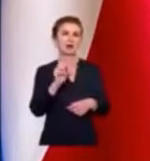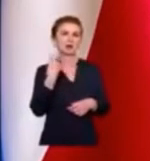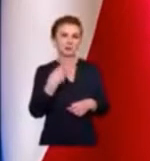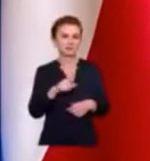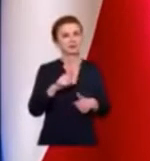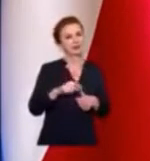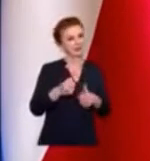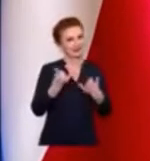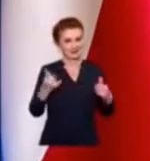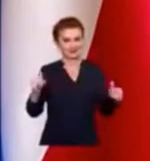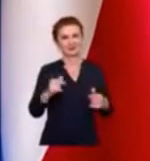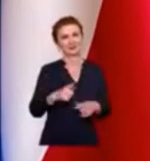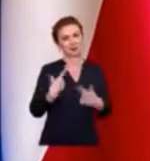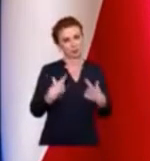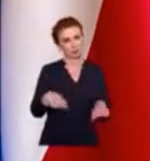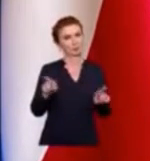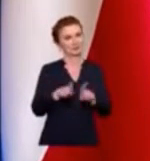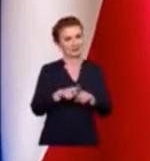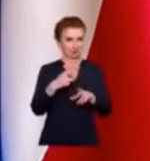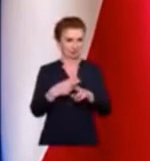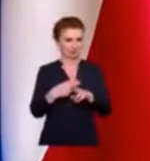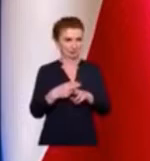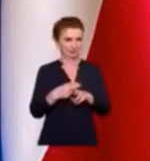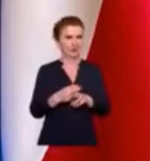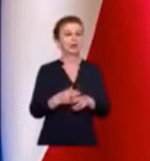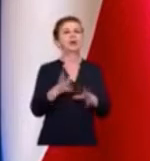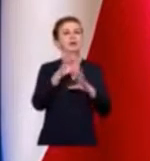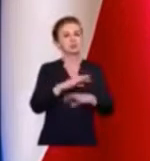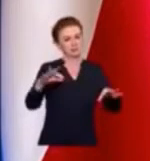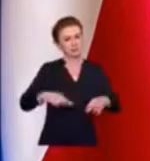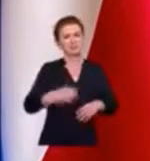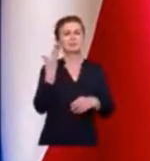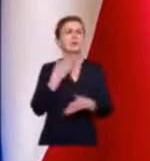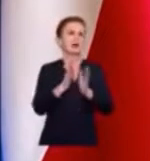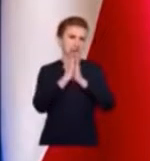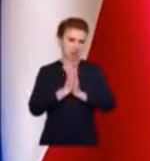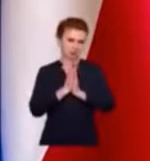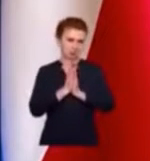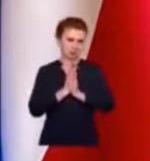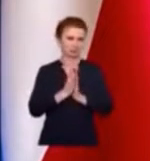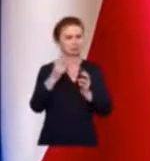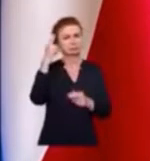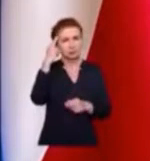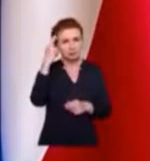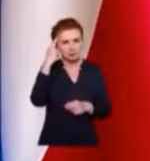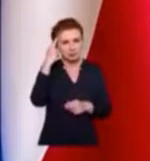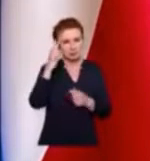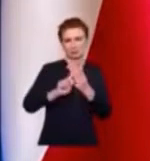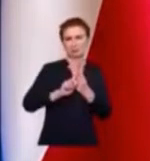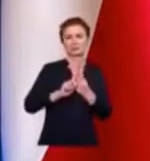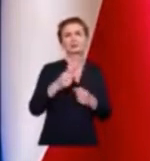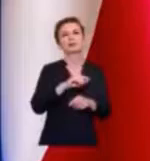Państwo, bardzo proszę o taki rozsądek na majówkę, o to, żebyśmy się dystansowali, bo od tego zależą